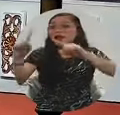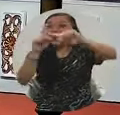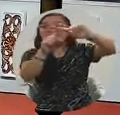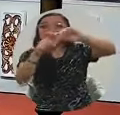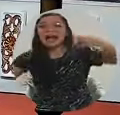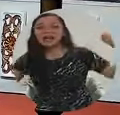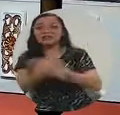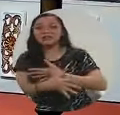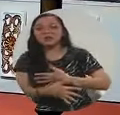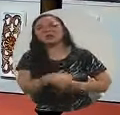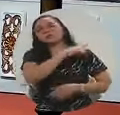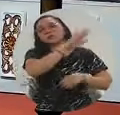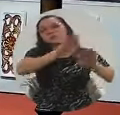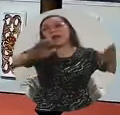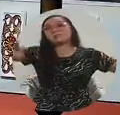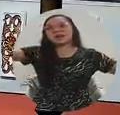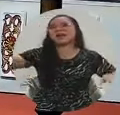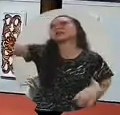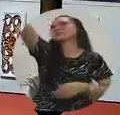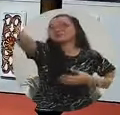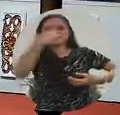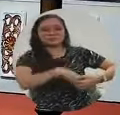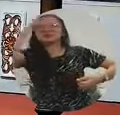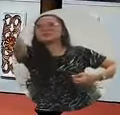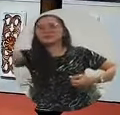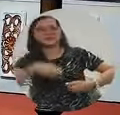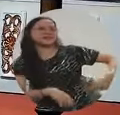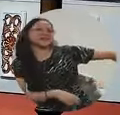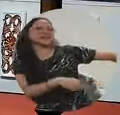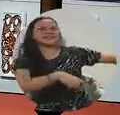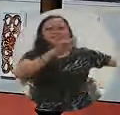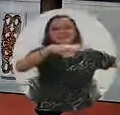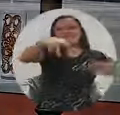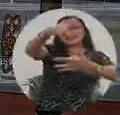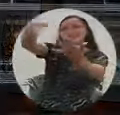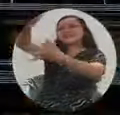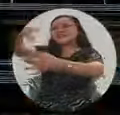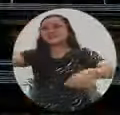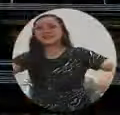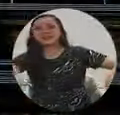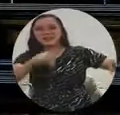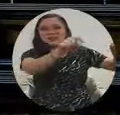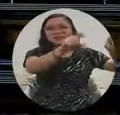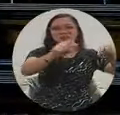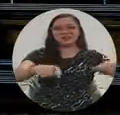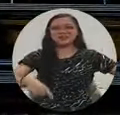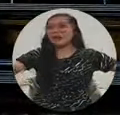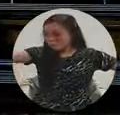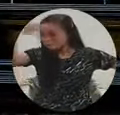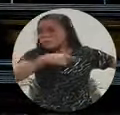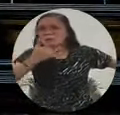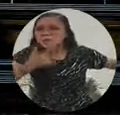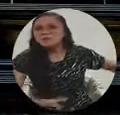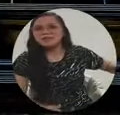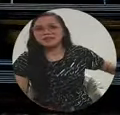cemetery lagi. Pero kuha ko na mo, ibalik niya na mo. Ma'am, nindot kayo niyo, wala sa cemetery yung good.